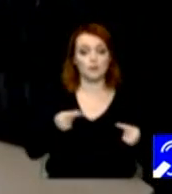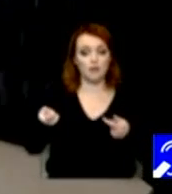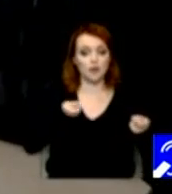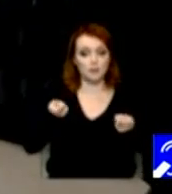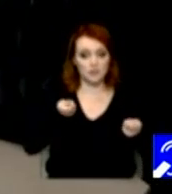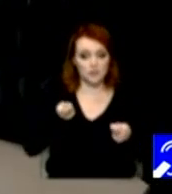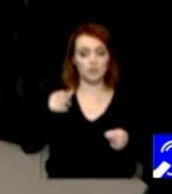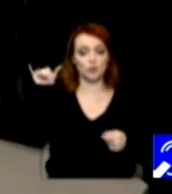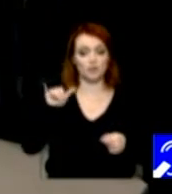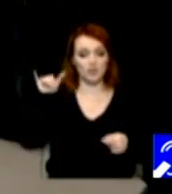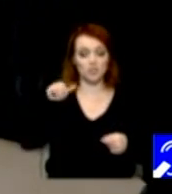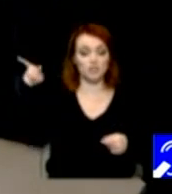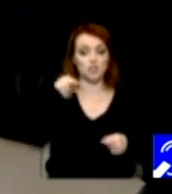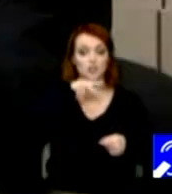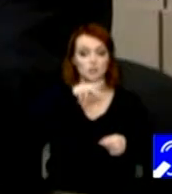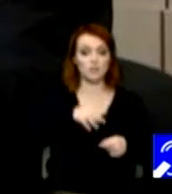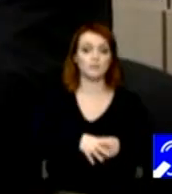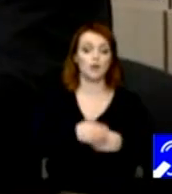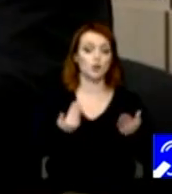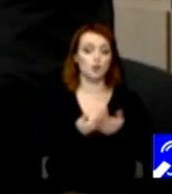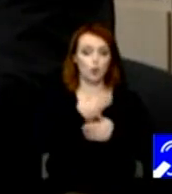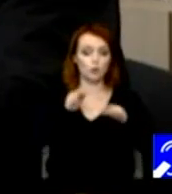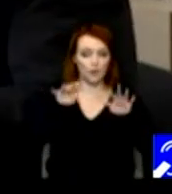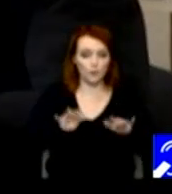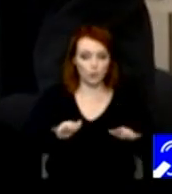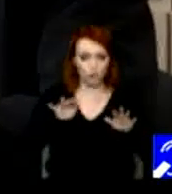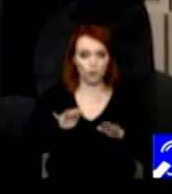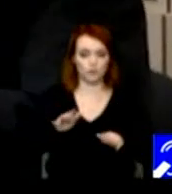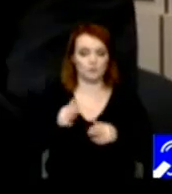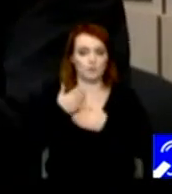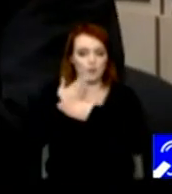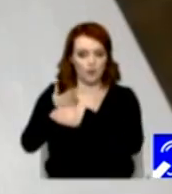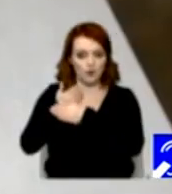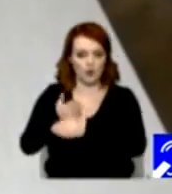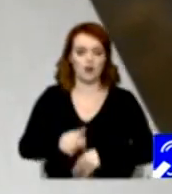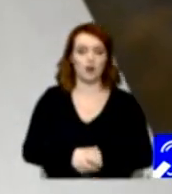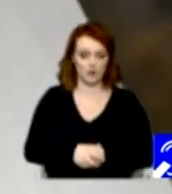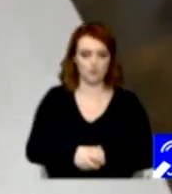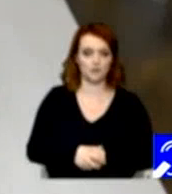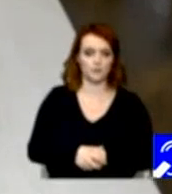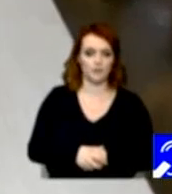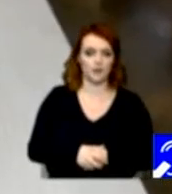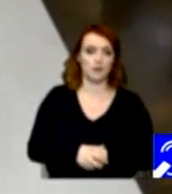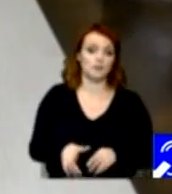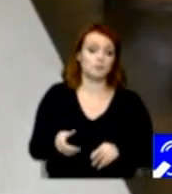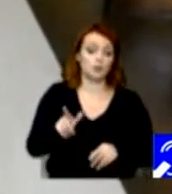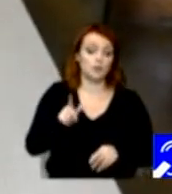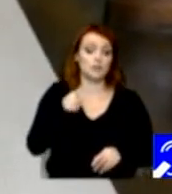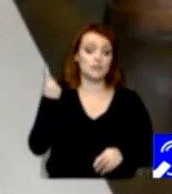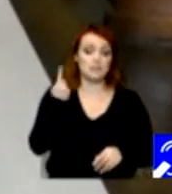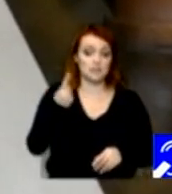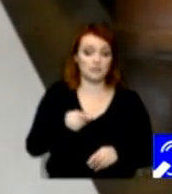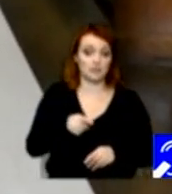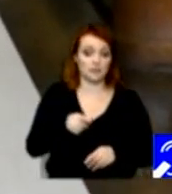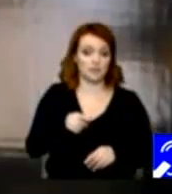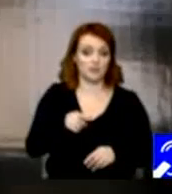administrației Universității din Cernăuți noul echipament tehnic va contribui la modernizarea catedrei de Filologie în care de altfel a singura din Ucraina